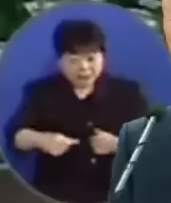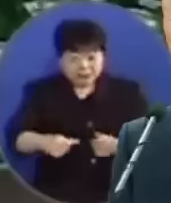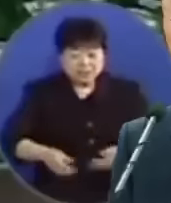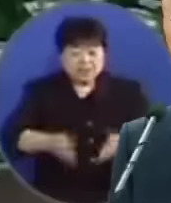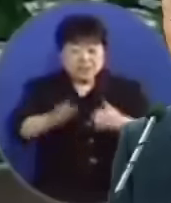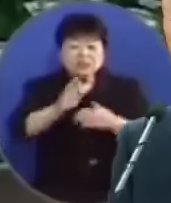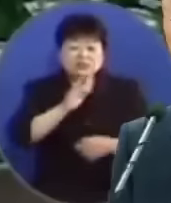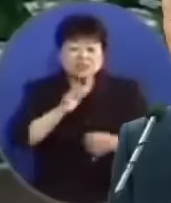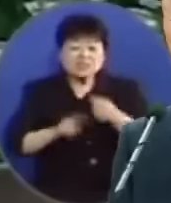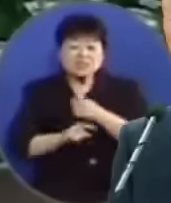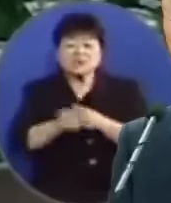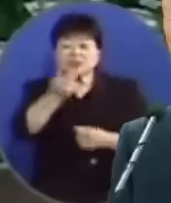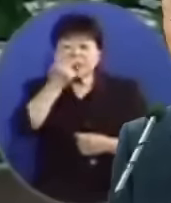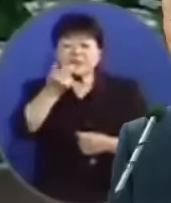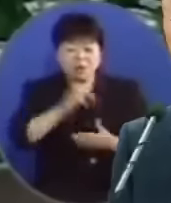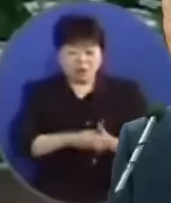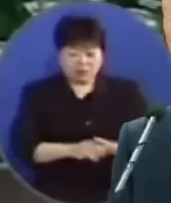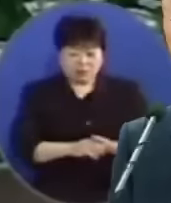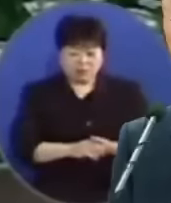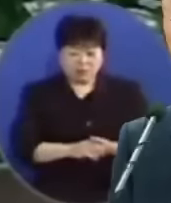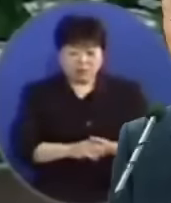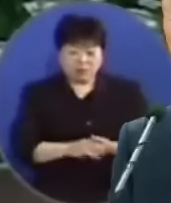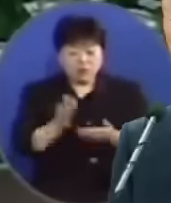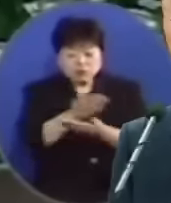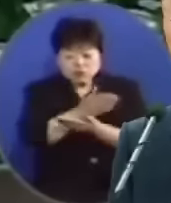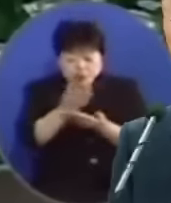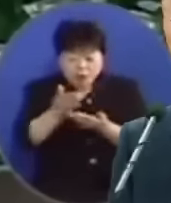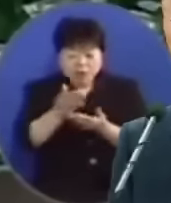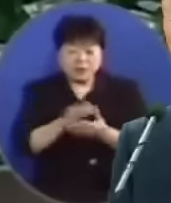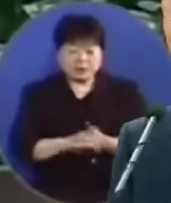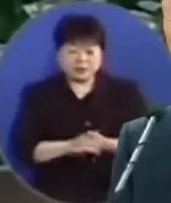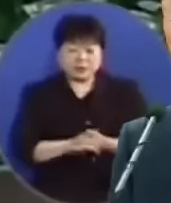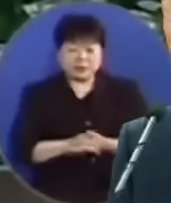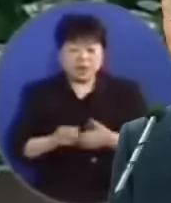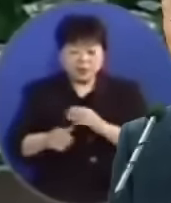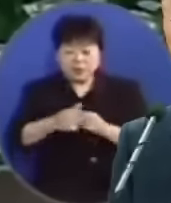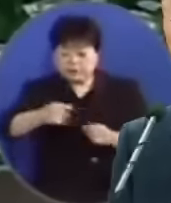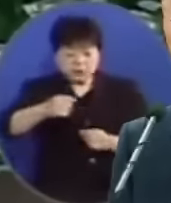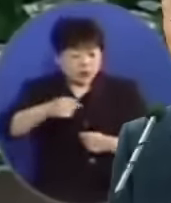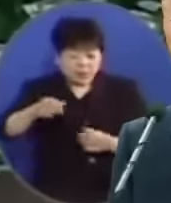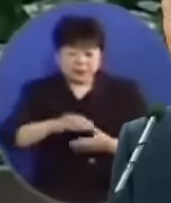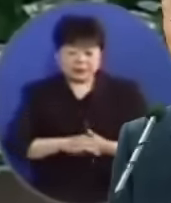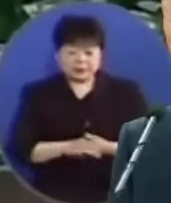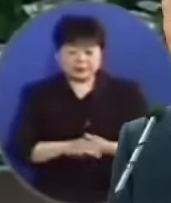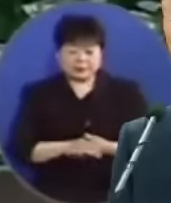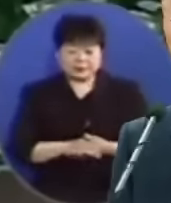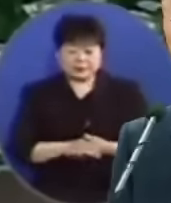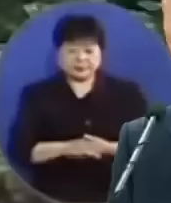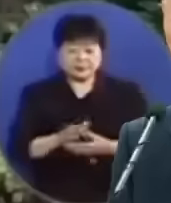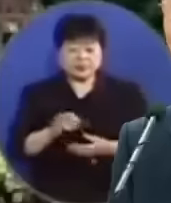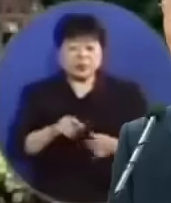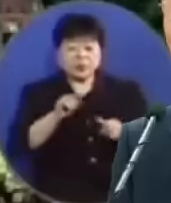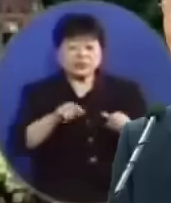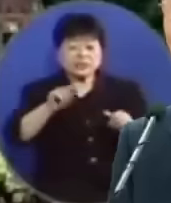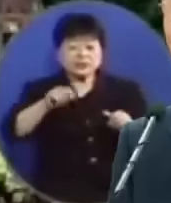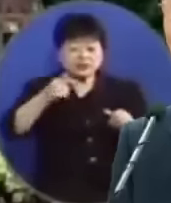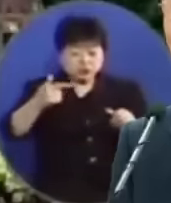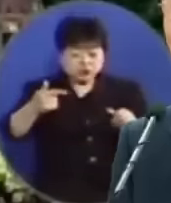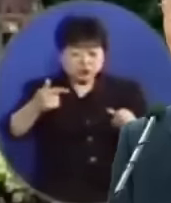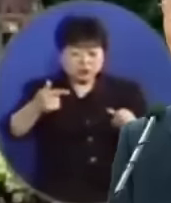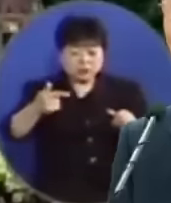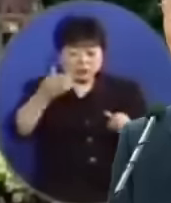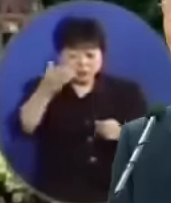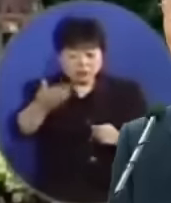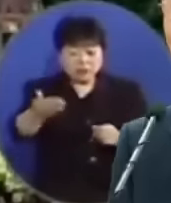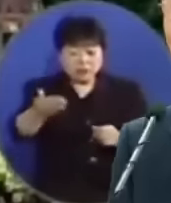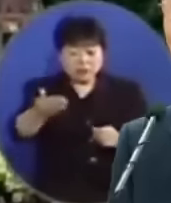길이요 진리요 생명인 것입니다. 그러므로 이것도 분별해 내라는 것입니다. 뱀을 집어내라는 것입니다. 갈라디아서 5장 16절로 18절에